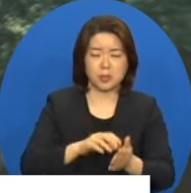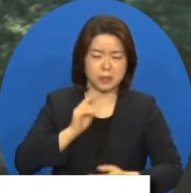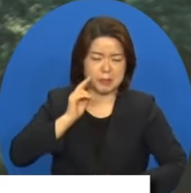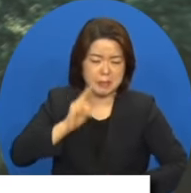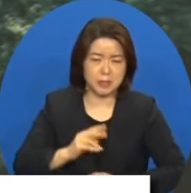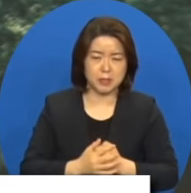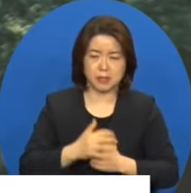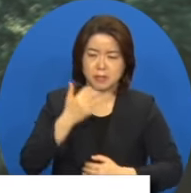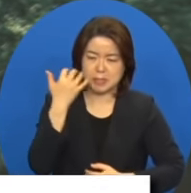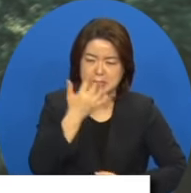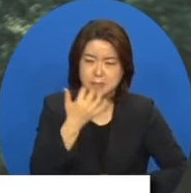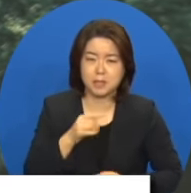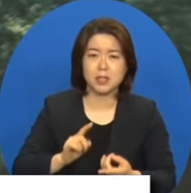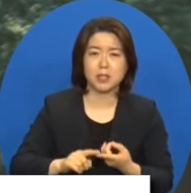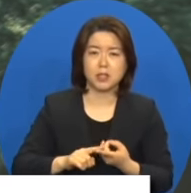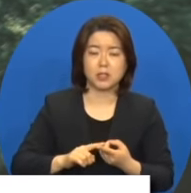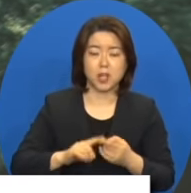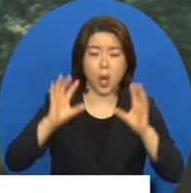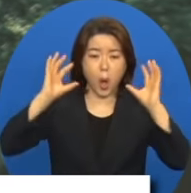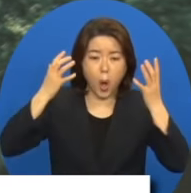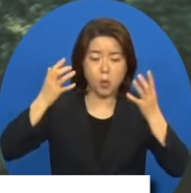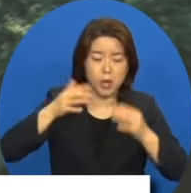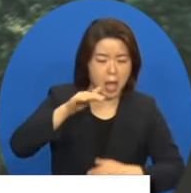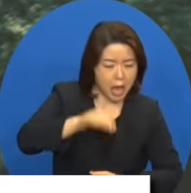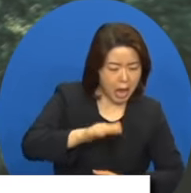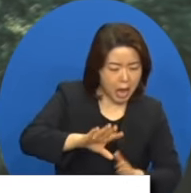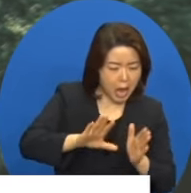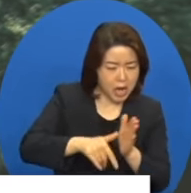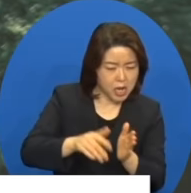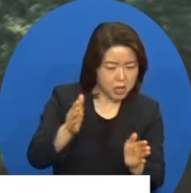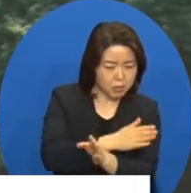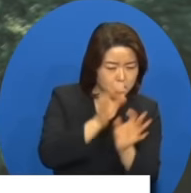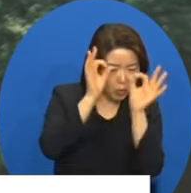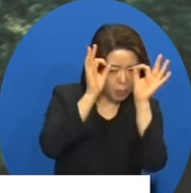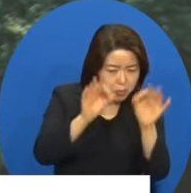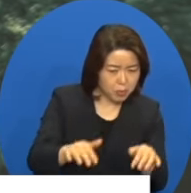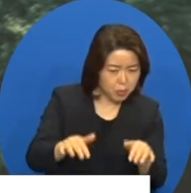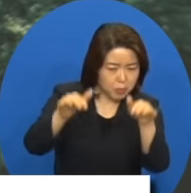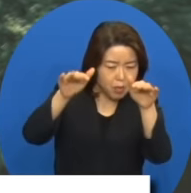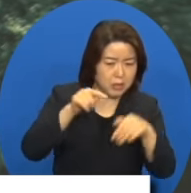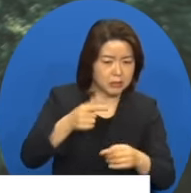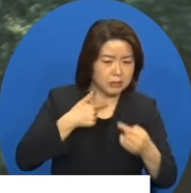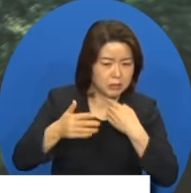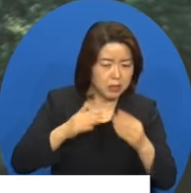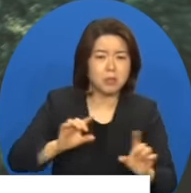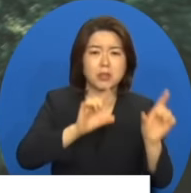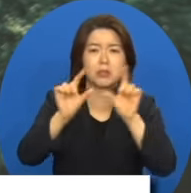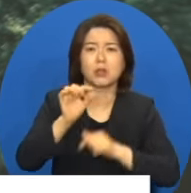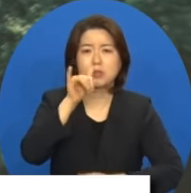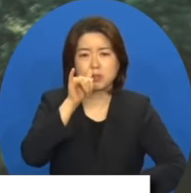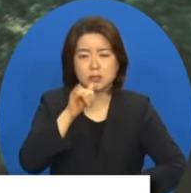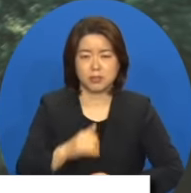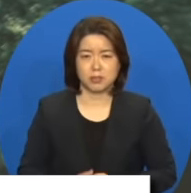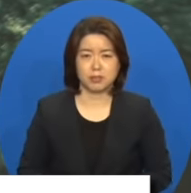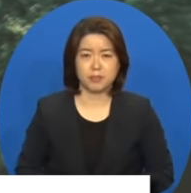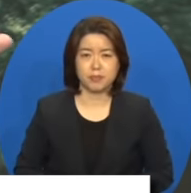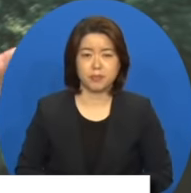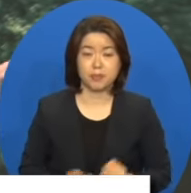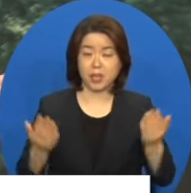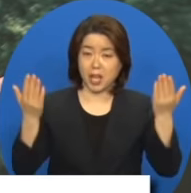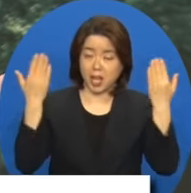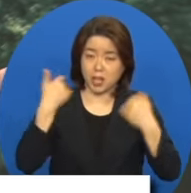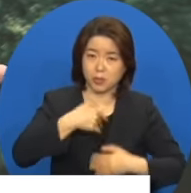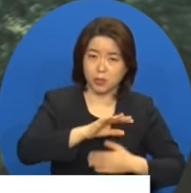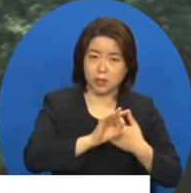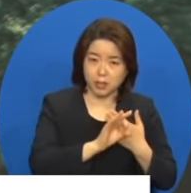또 음란한 것들을 우리 아이들이 어려서부터 보고 그리고 그걸 경험하고 삽니다. 학교에